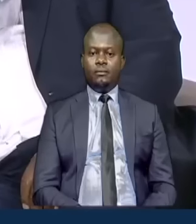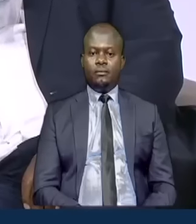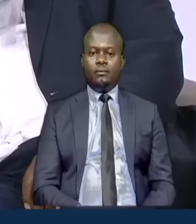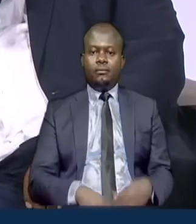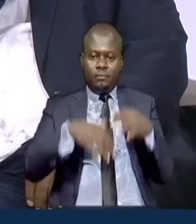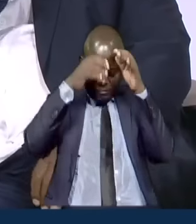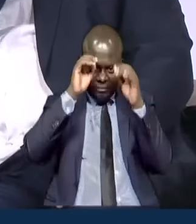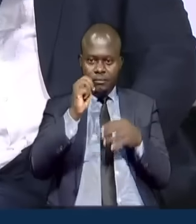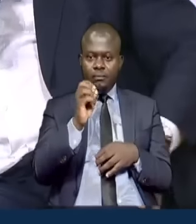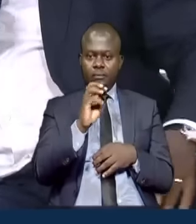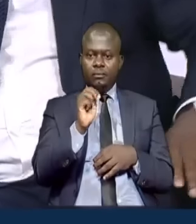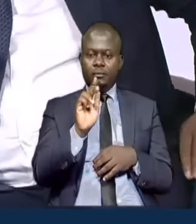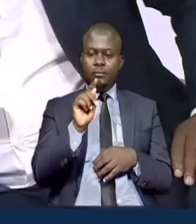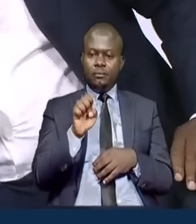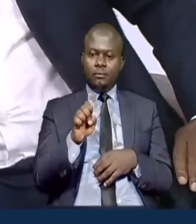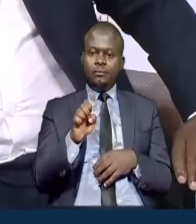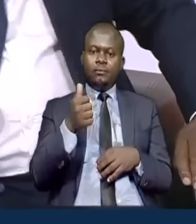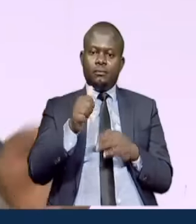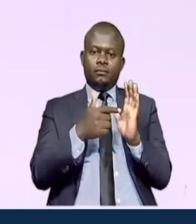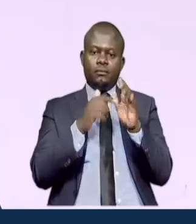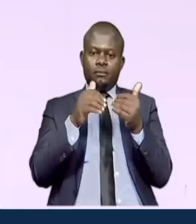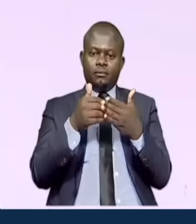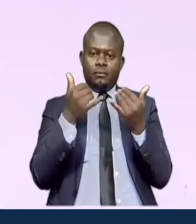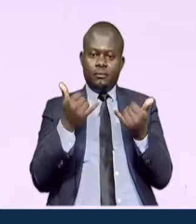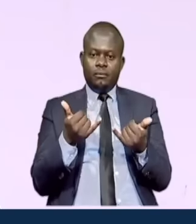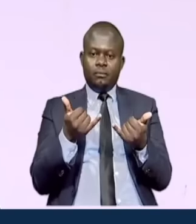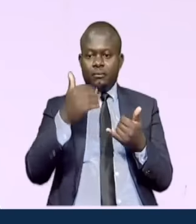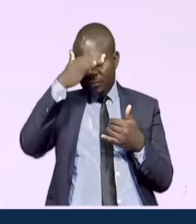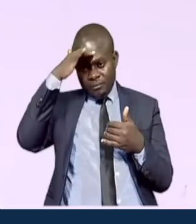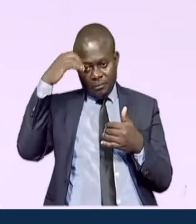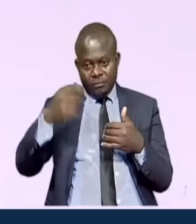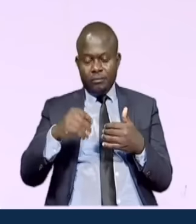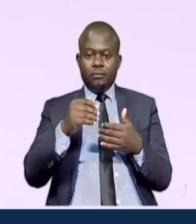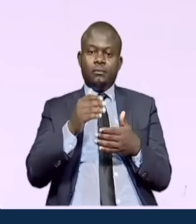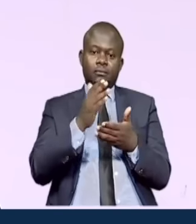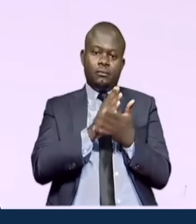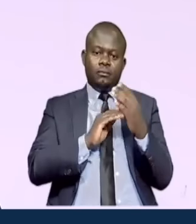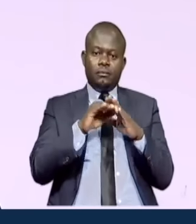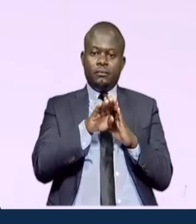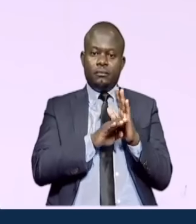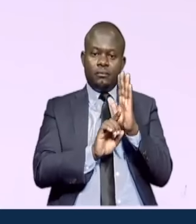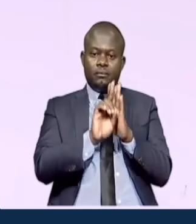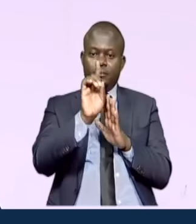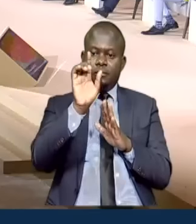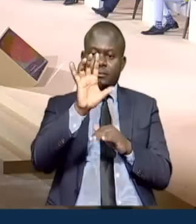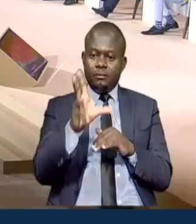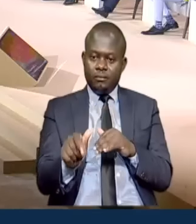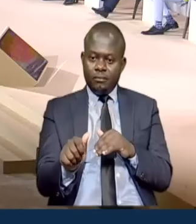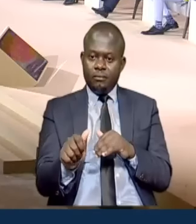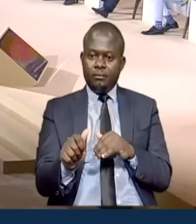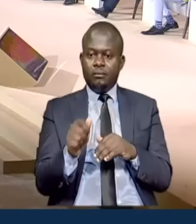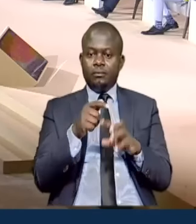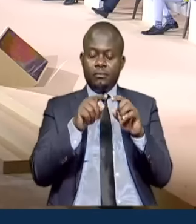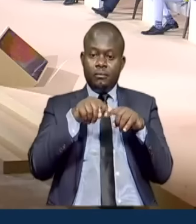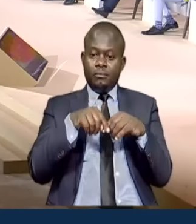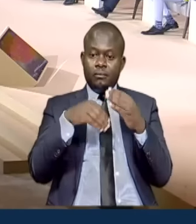Perezida wa Mozambique Philip Nyusi we yagaragaje ko kuri ubu bikigoye gushyira mu bikorwa zimwe muri izo gahunda z'iterambere ry'umugabane wa Afurika